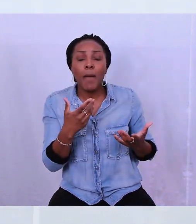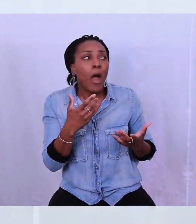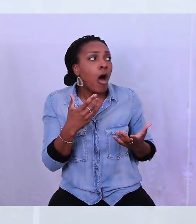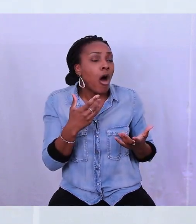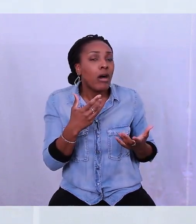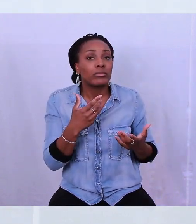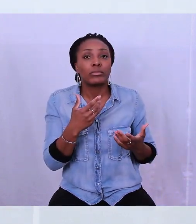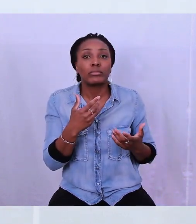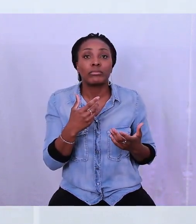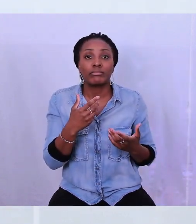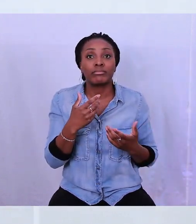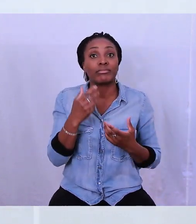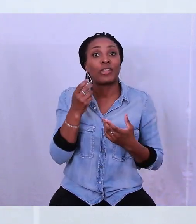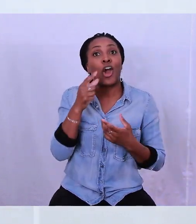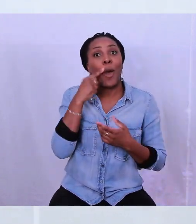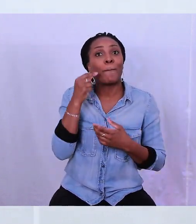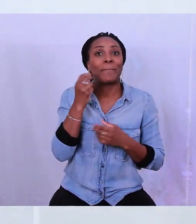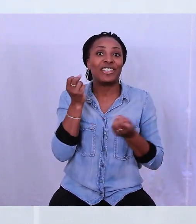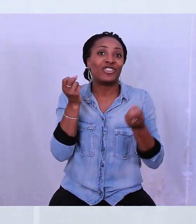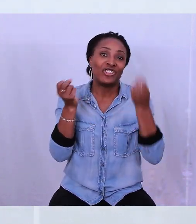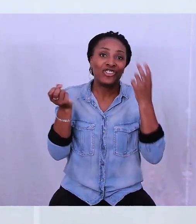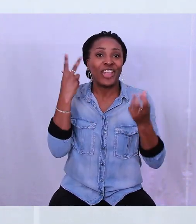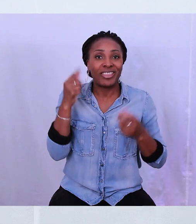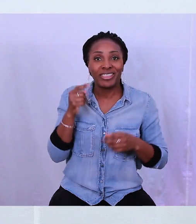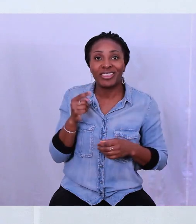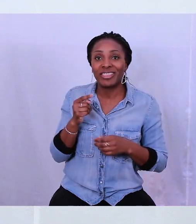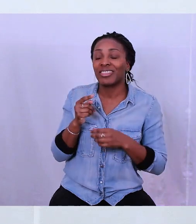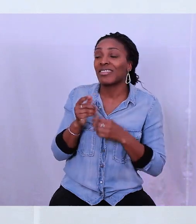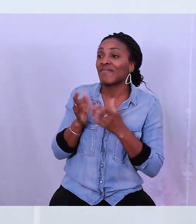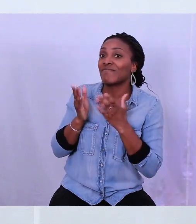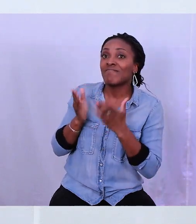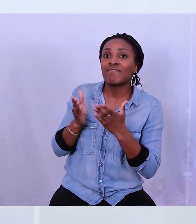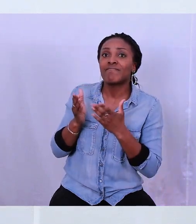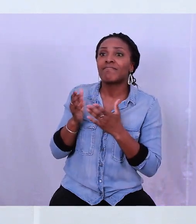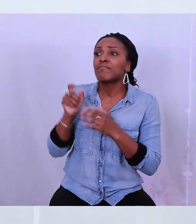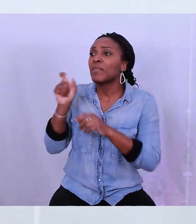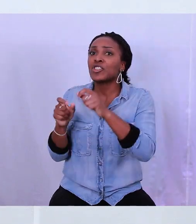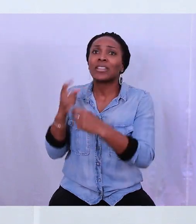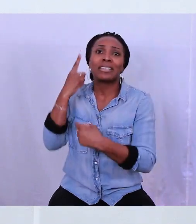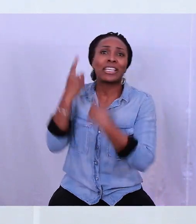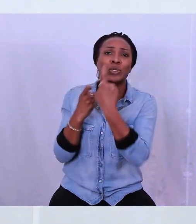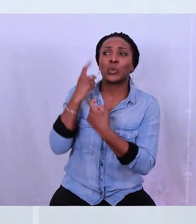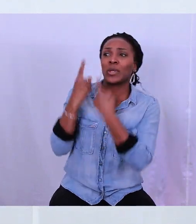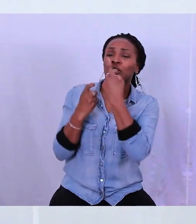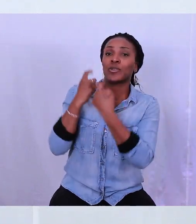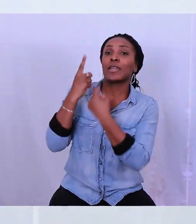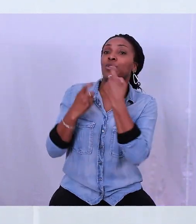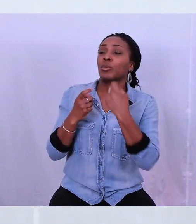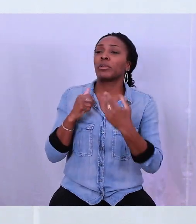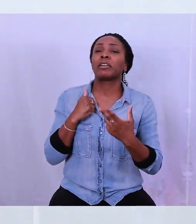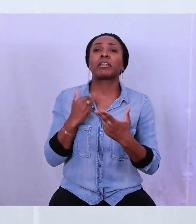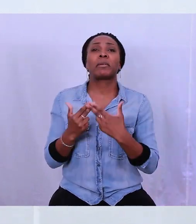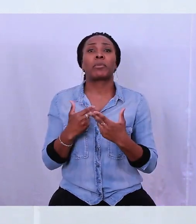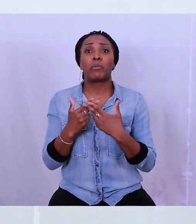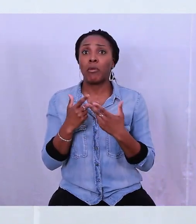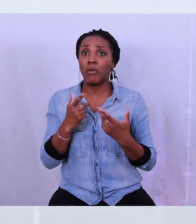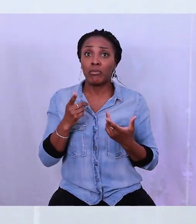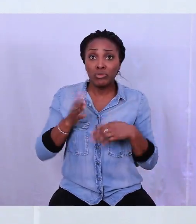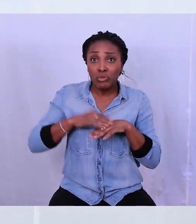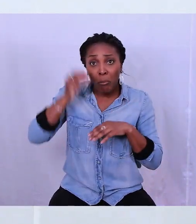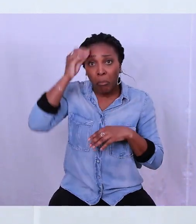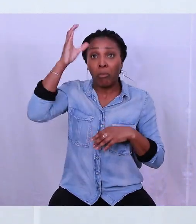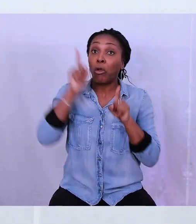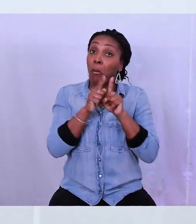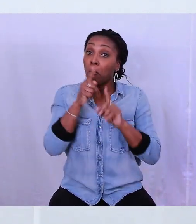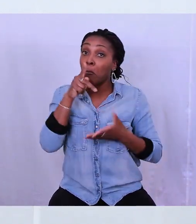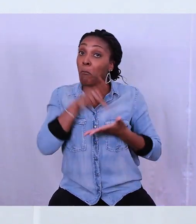lui demandaient des comptes par rapport à l'évangile, par rapport à Jésus-Christ, il était capable de parler alors qu'il n'avait pas cette connaissance comme Paul